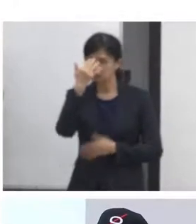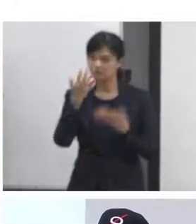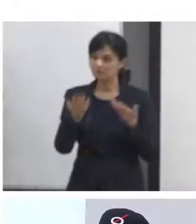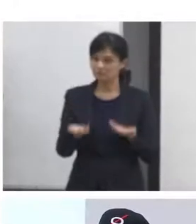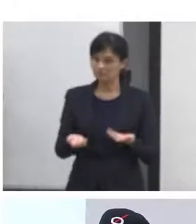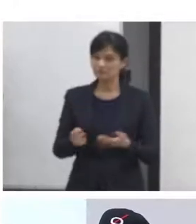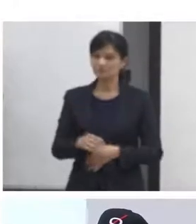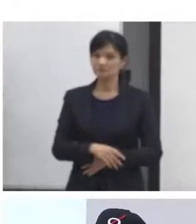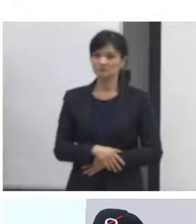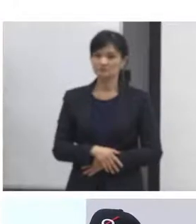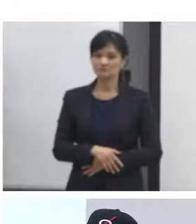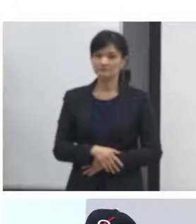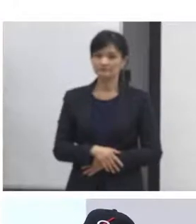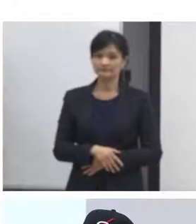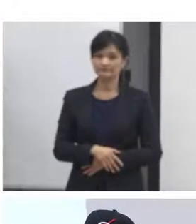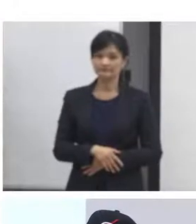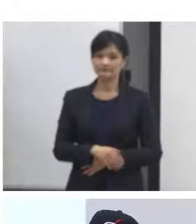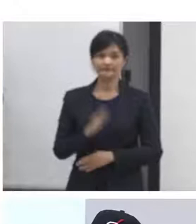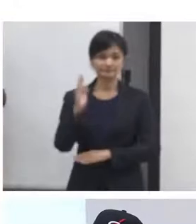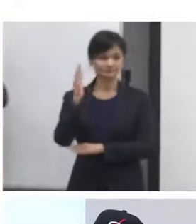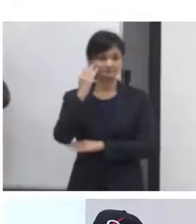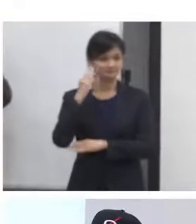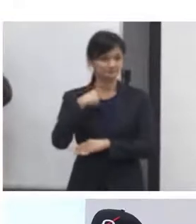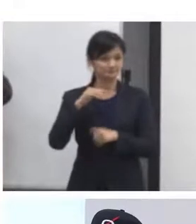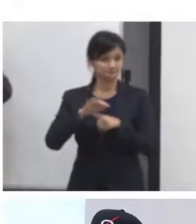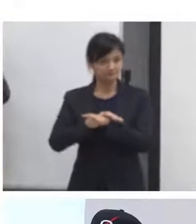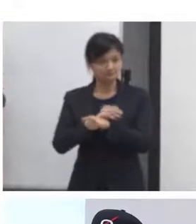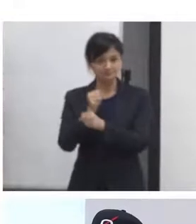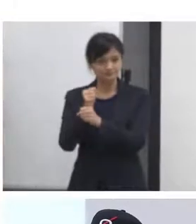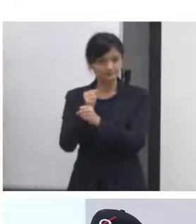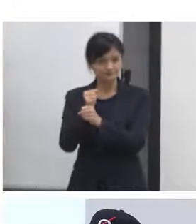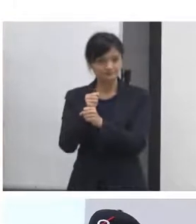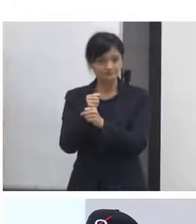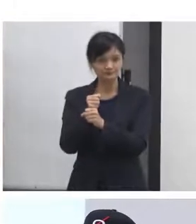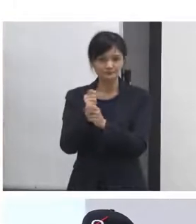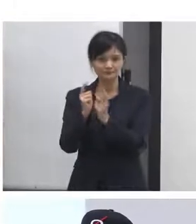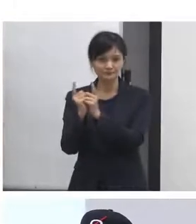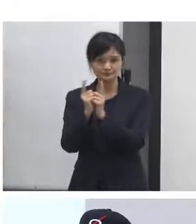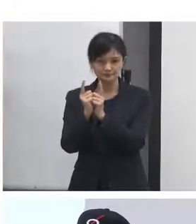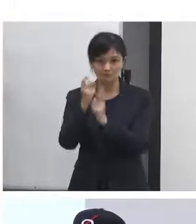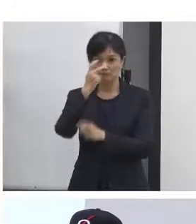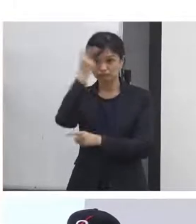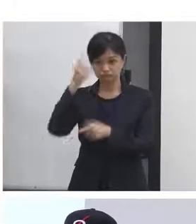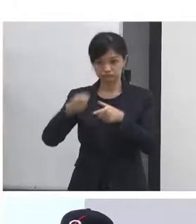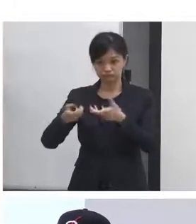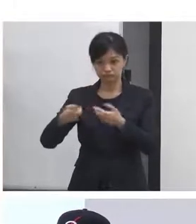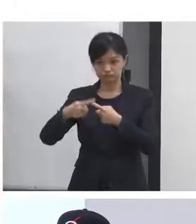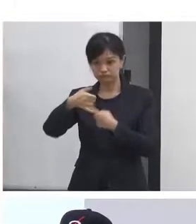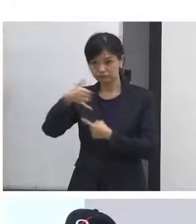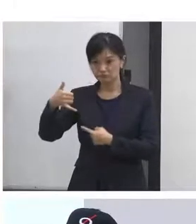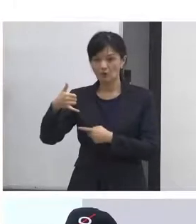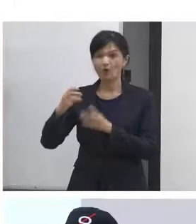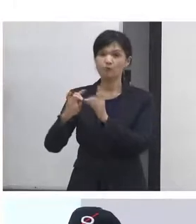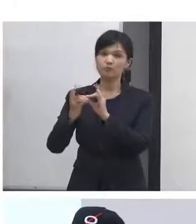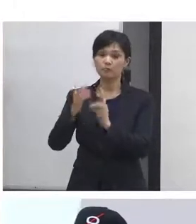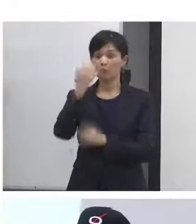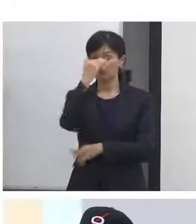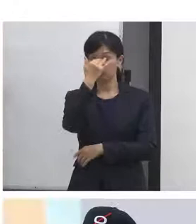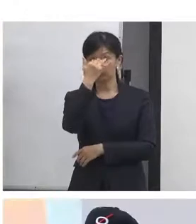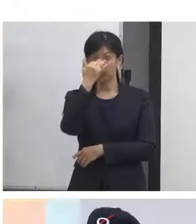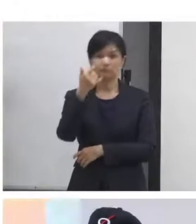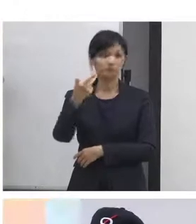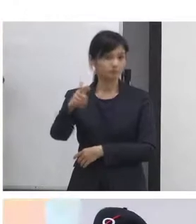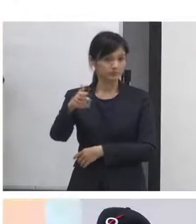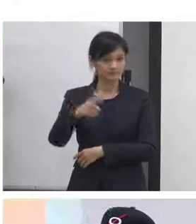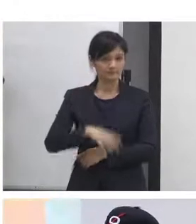来在实际上参与政治工作的过程中，会发现那些公务员并不是看不到这些问题，很多时候问题